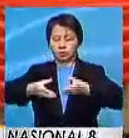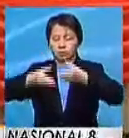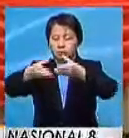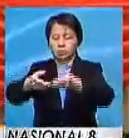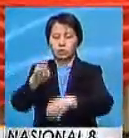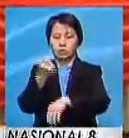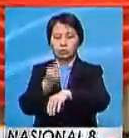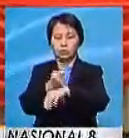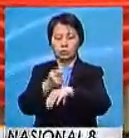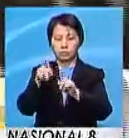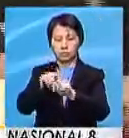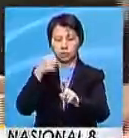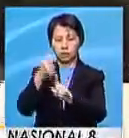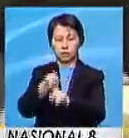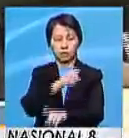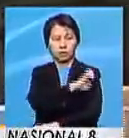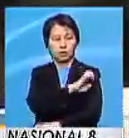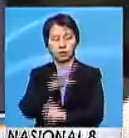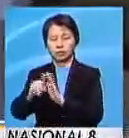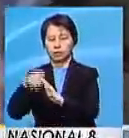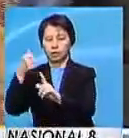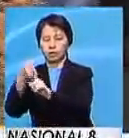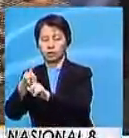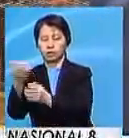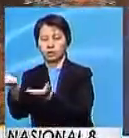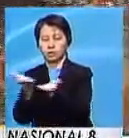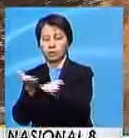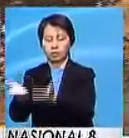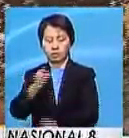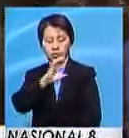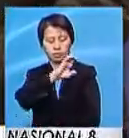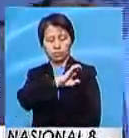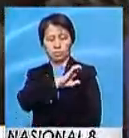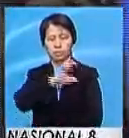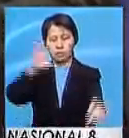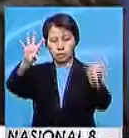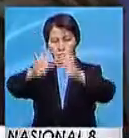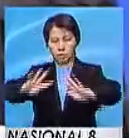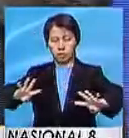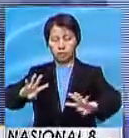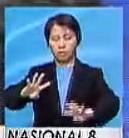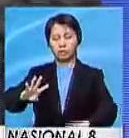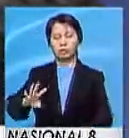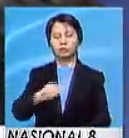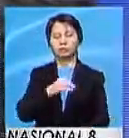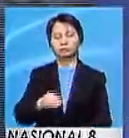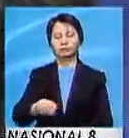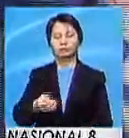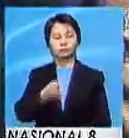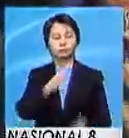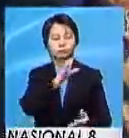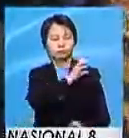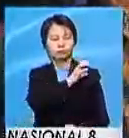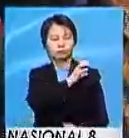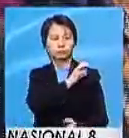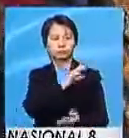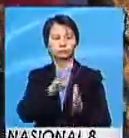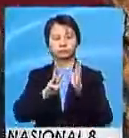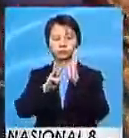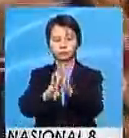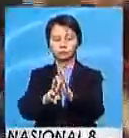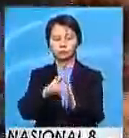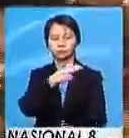tugas pengarah eksekutif dan pengarah perkhidmatan polis Sekretariat ASEANAPOL. Majlis dipengerusikan Ketua Polis